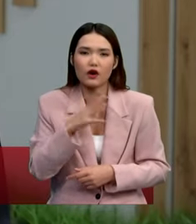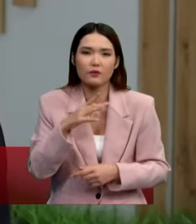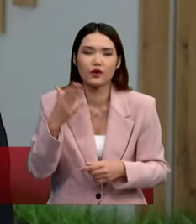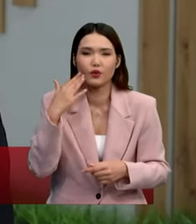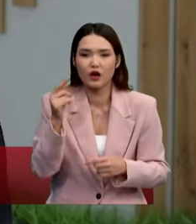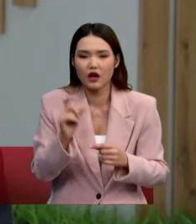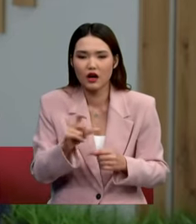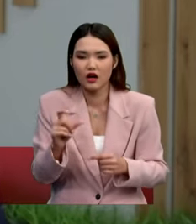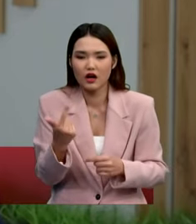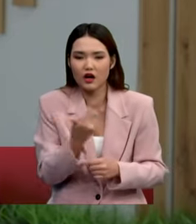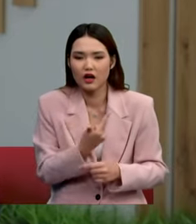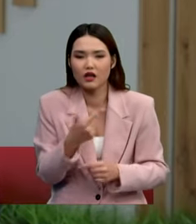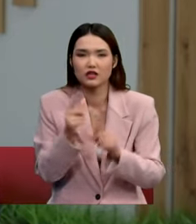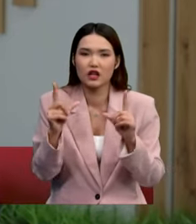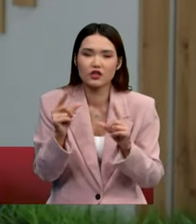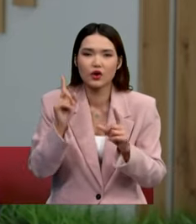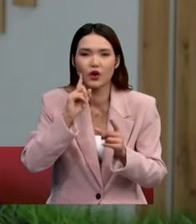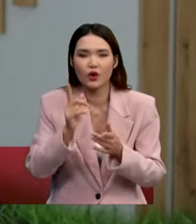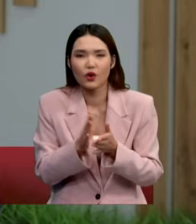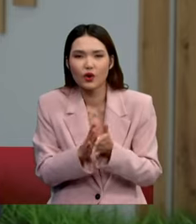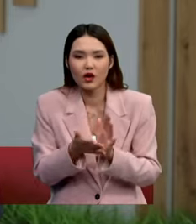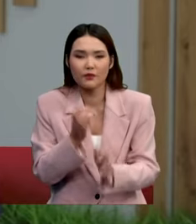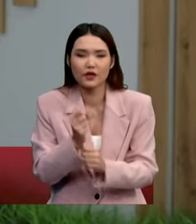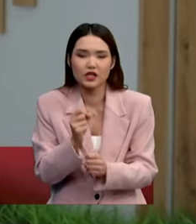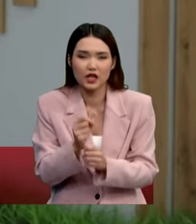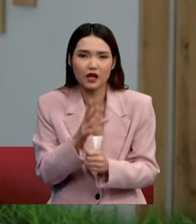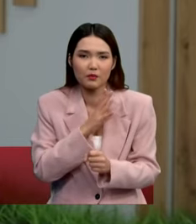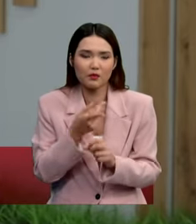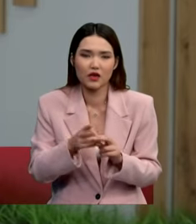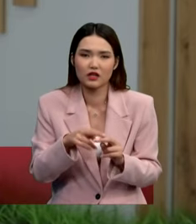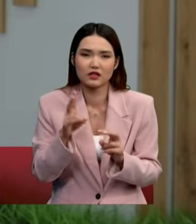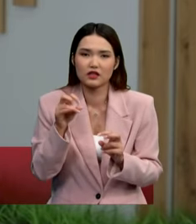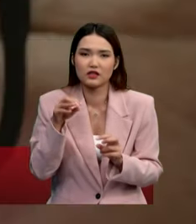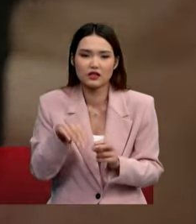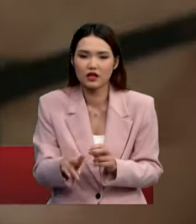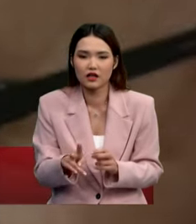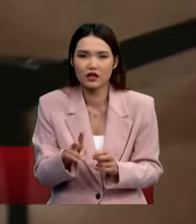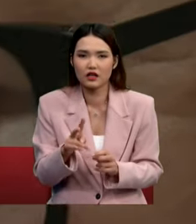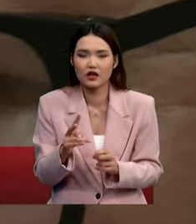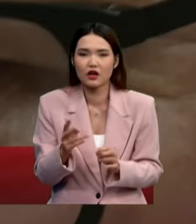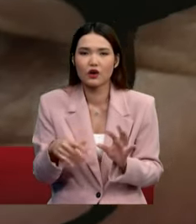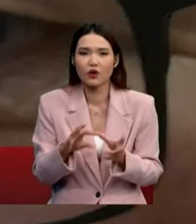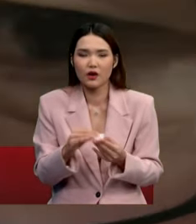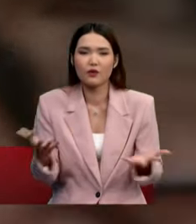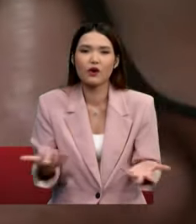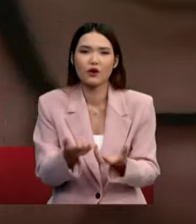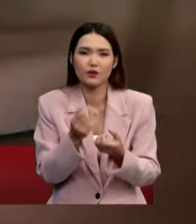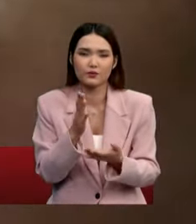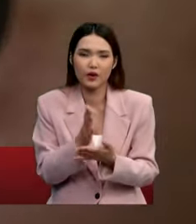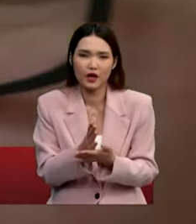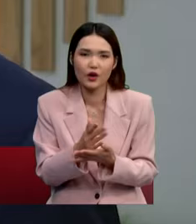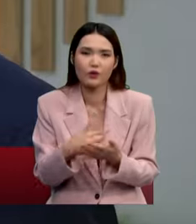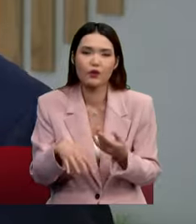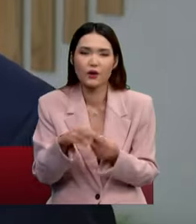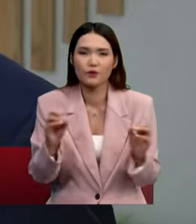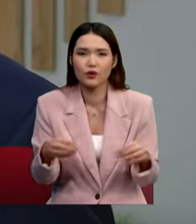азаматтық беру тәртібін жеңілдеттік, барлық жағдай жасалған дейді ғой. Олай емес, бұлар алдап отыр президенттің өзін. Мен қолдаймын, үкімет айқындаған